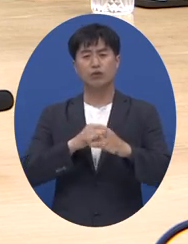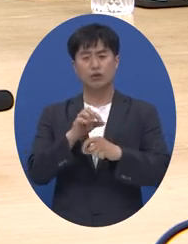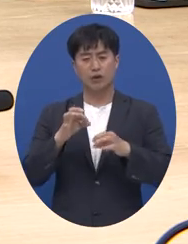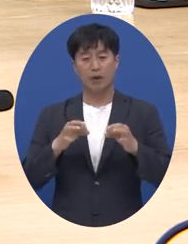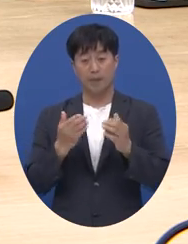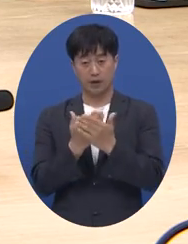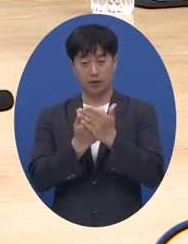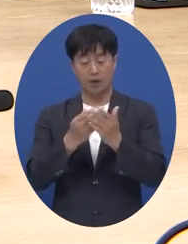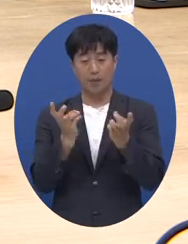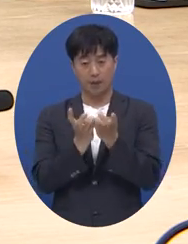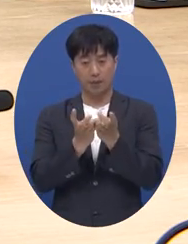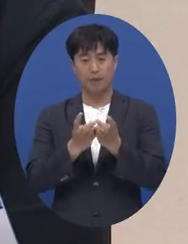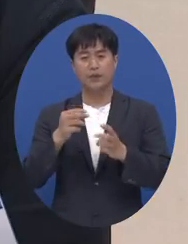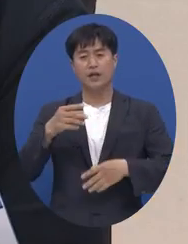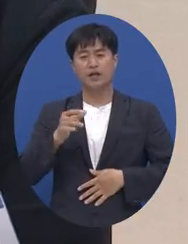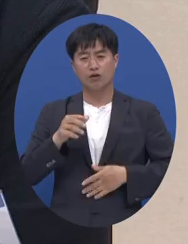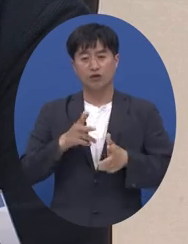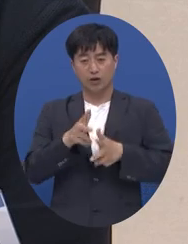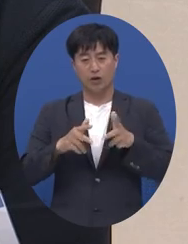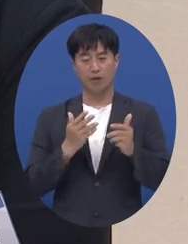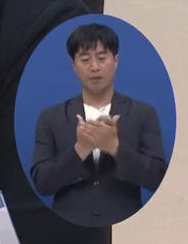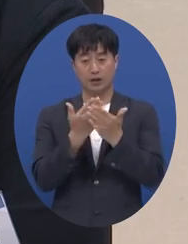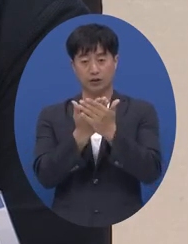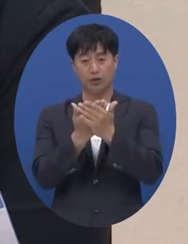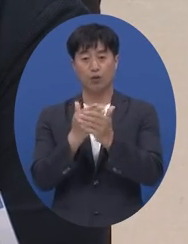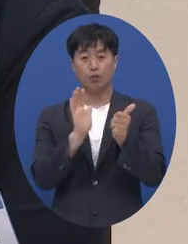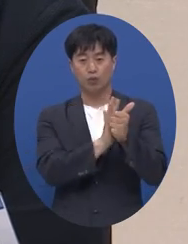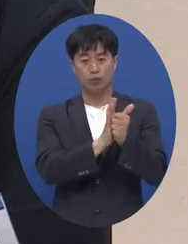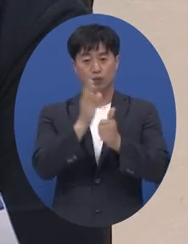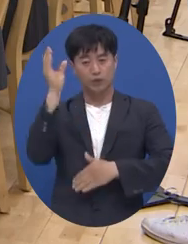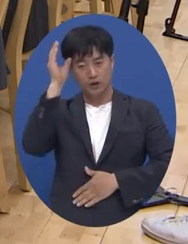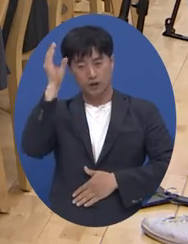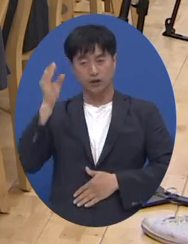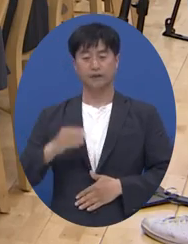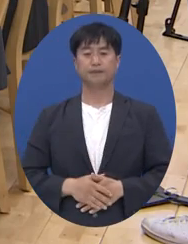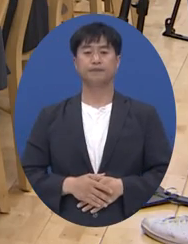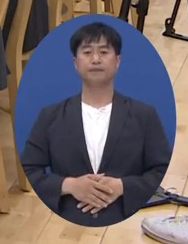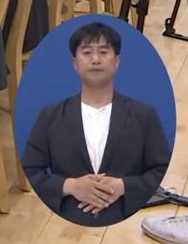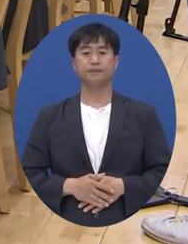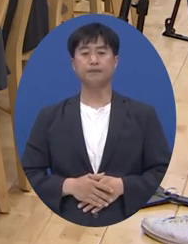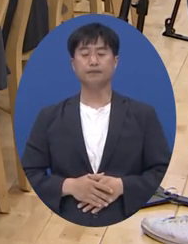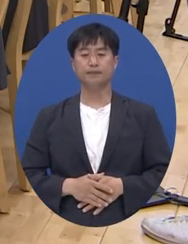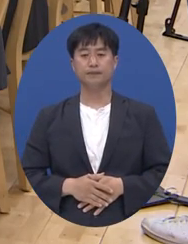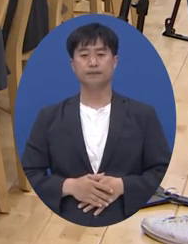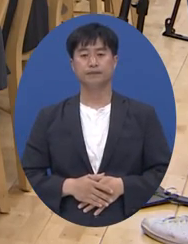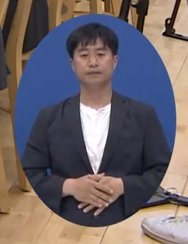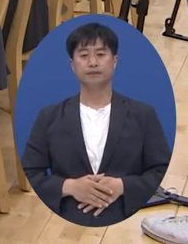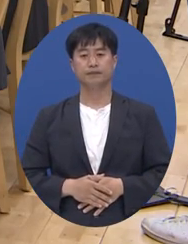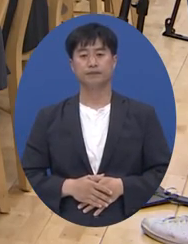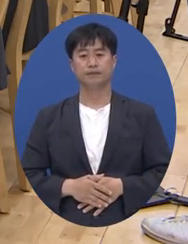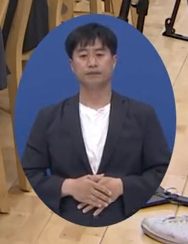물론 데이터 산업 발전에도 지렛대 역할을 할 것으로 기대됩니다. 경기주TV 한선지입니다.